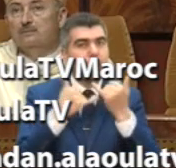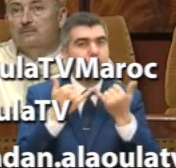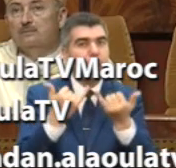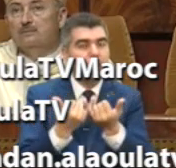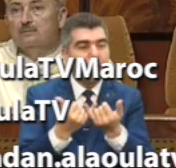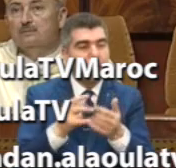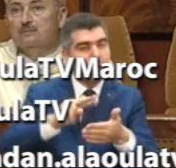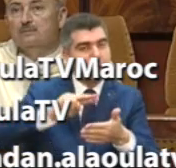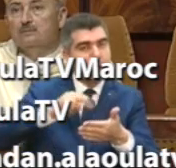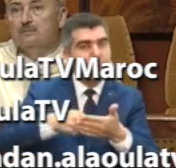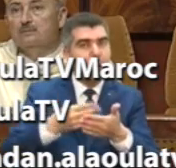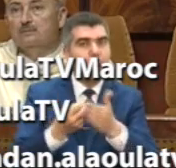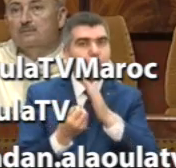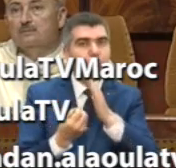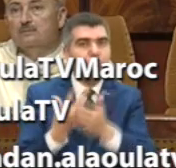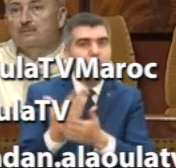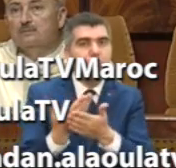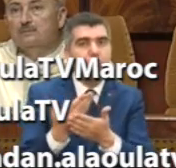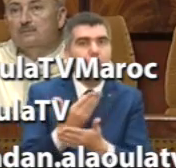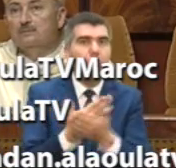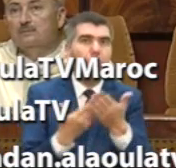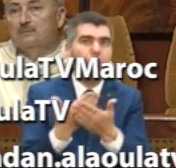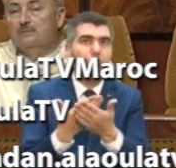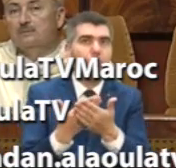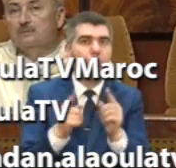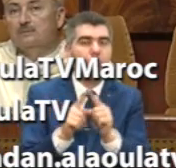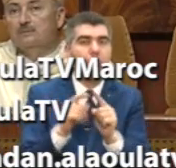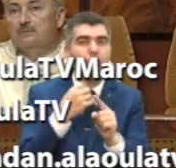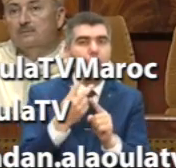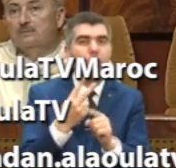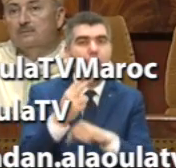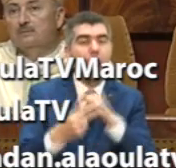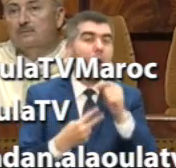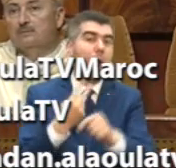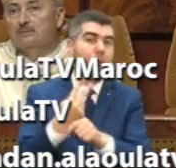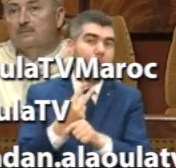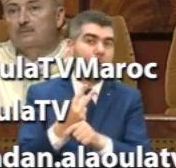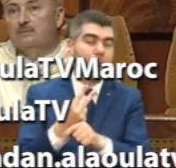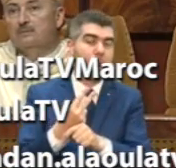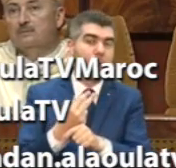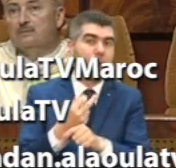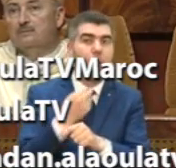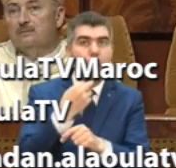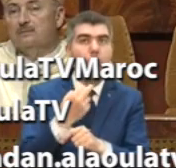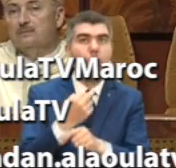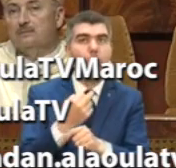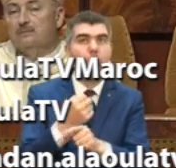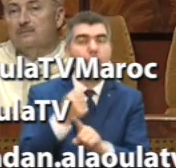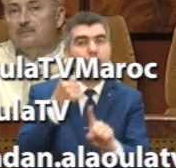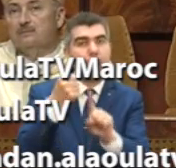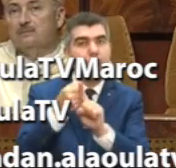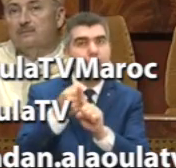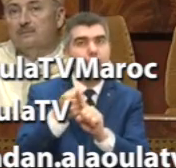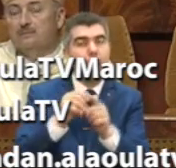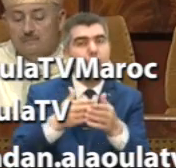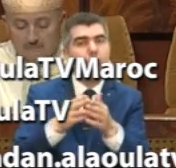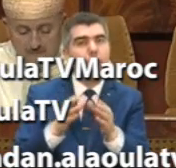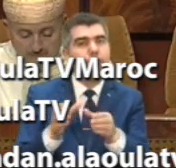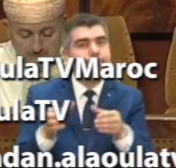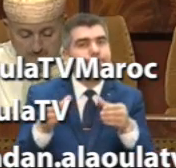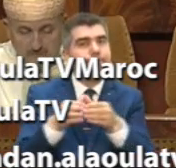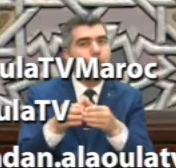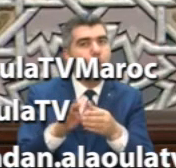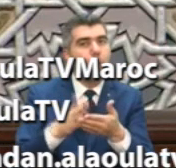نعاودوا، لأنه ربما داك الشيء دابا ما بقى حتى شي حاجة واحدة. عامين كنعيشوها سنتين ديال ديال ديال الجمود على مستوى